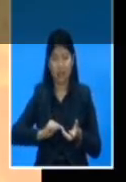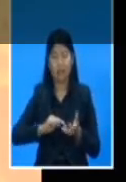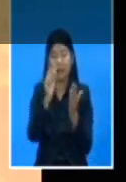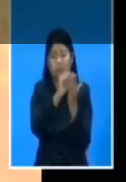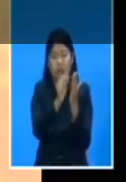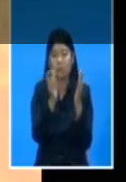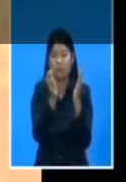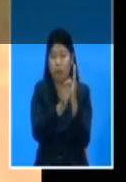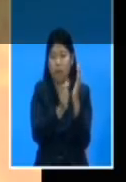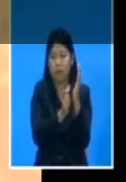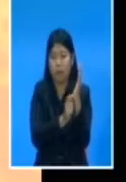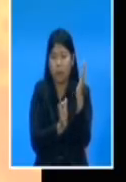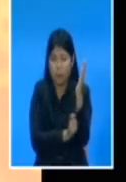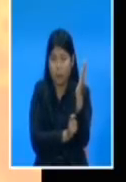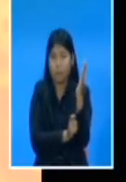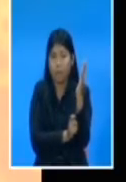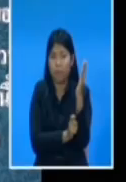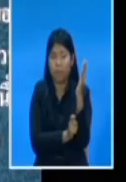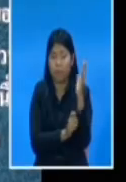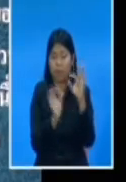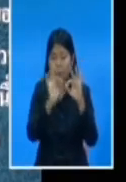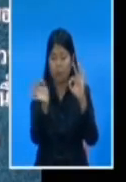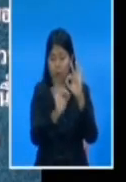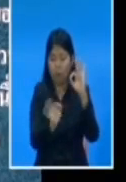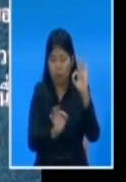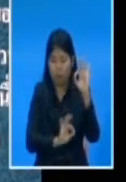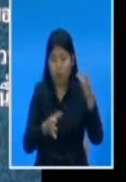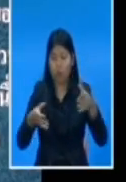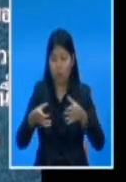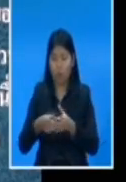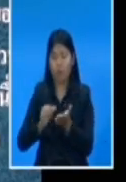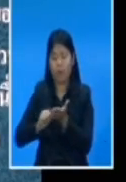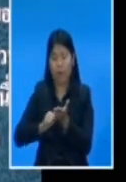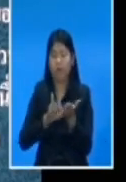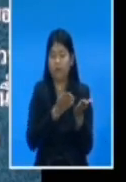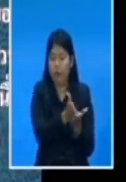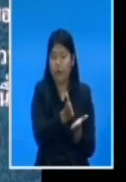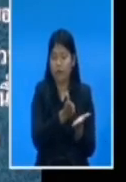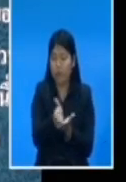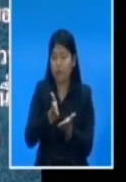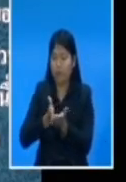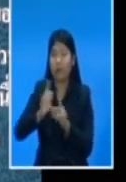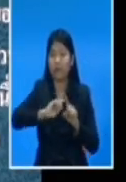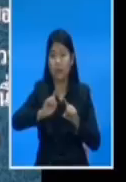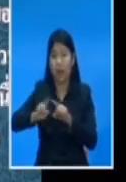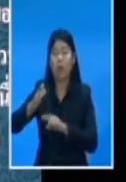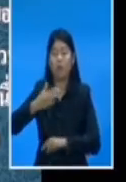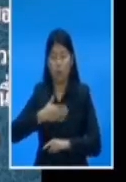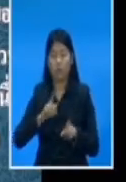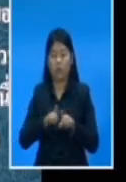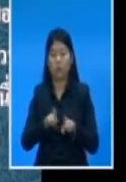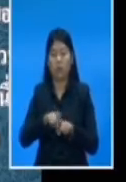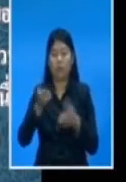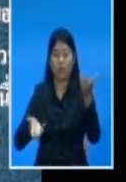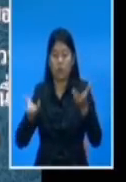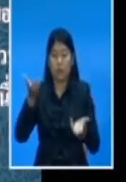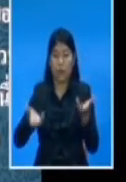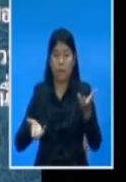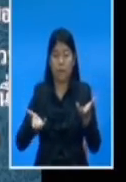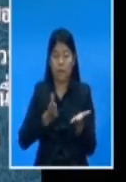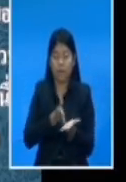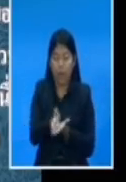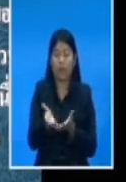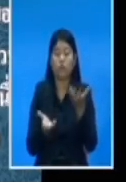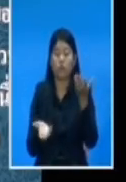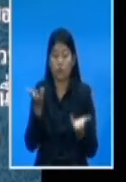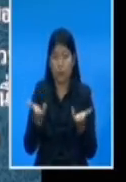ไว้เป็นโจทย์คณะปฏิรูปประเทศด้านต่างๆของผมด้านกระบวนการยุติธรรมจะต้